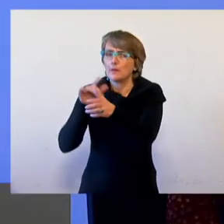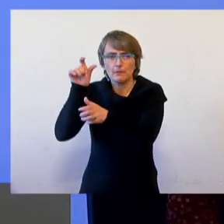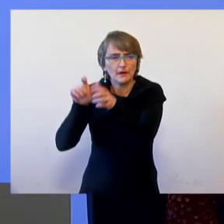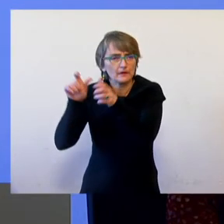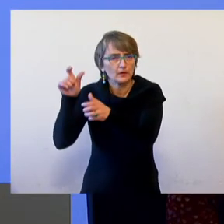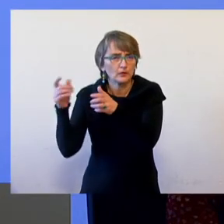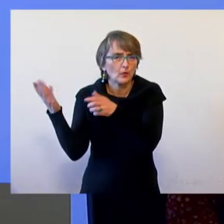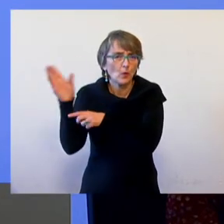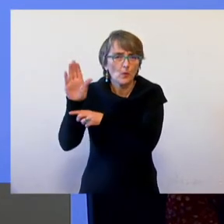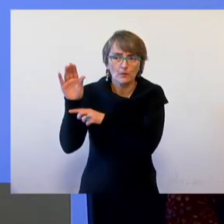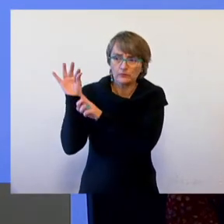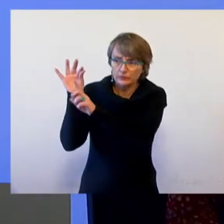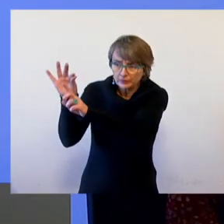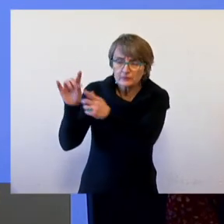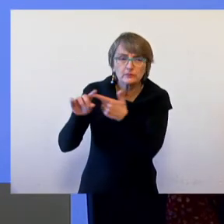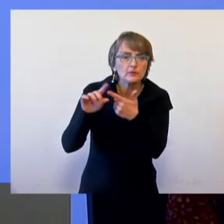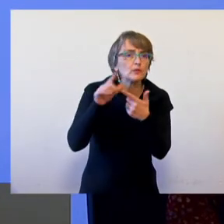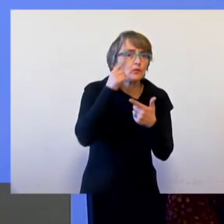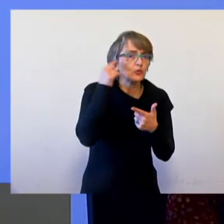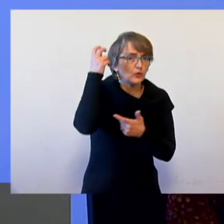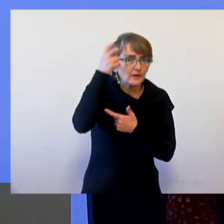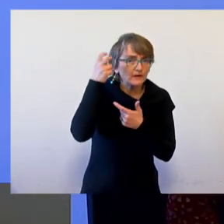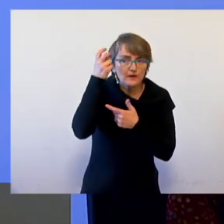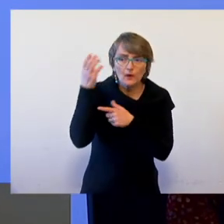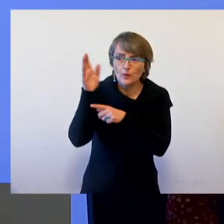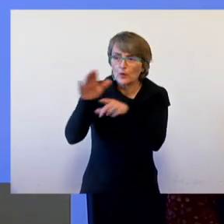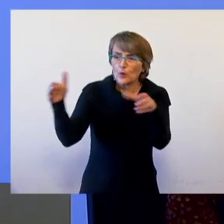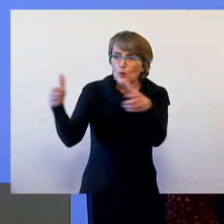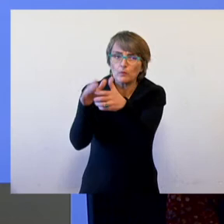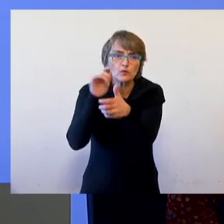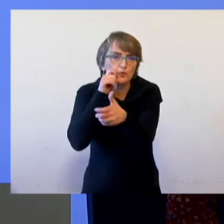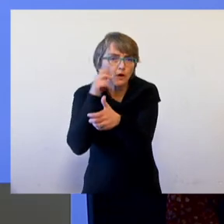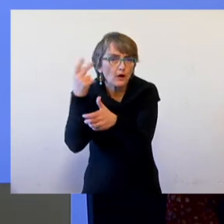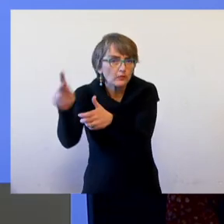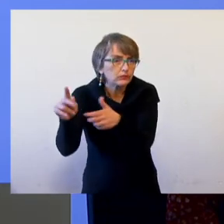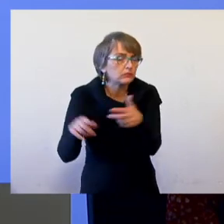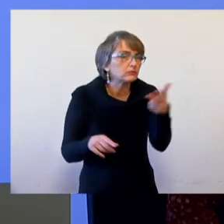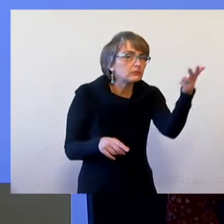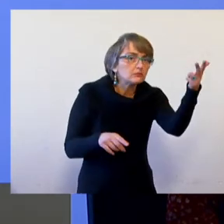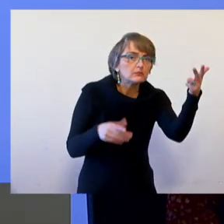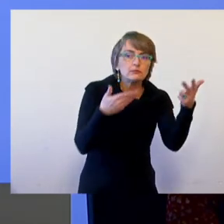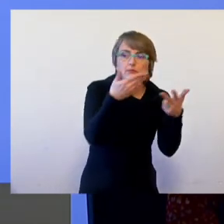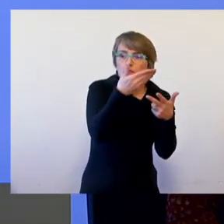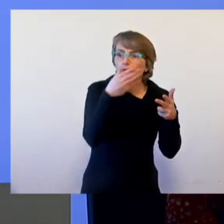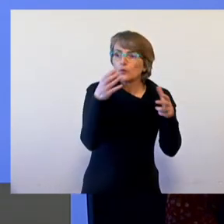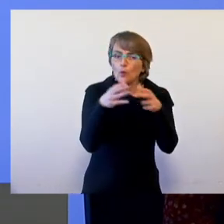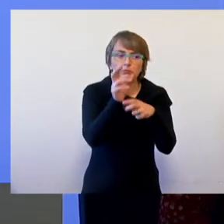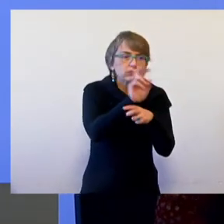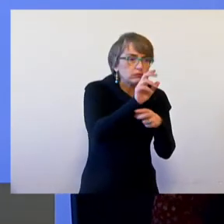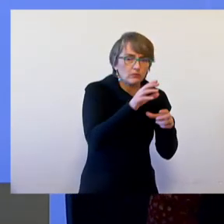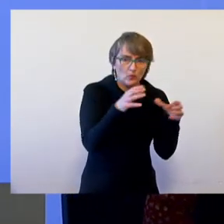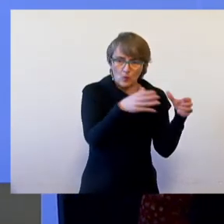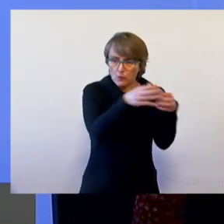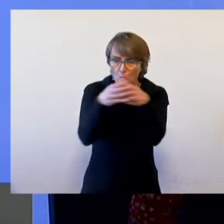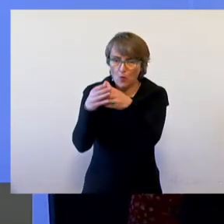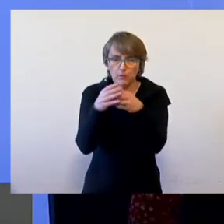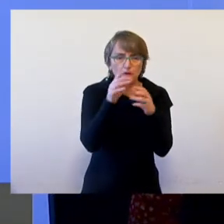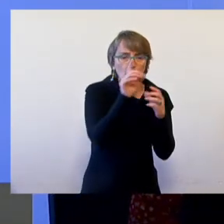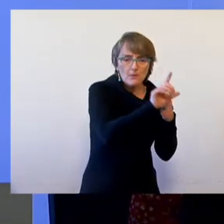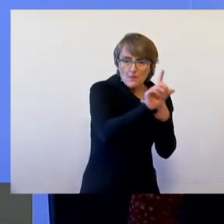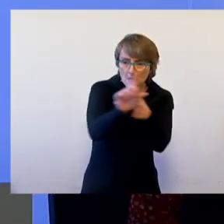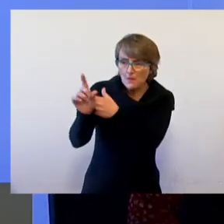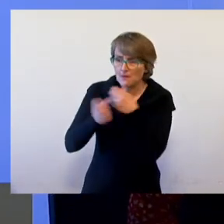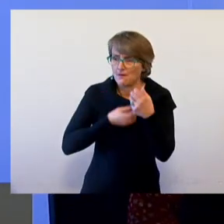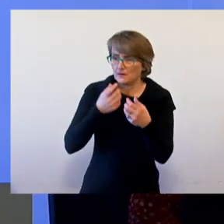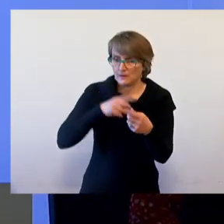M. Sorel, sa liste, M. Lévita a pris la parole, je pense, pour votre groupe. Chaque groupe s'exprime, s'écoute sur l'ordre du